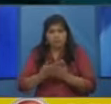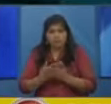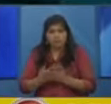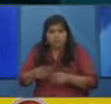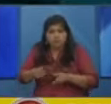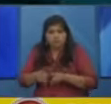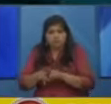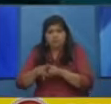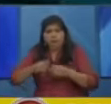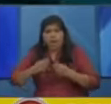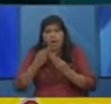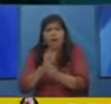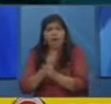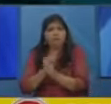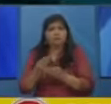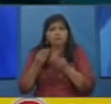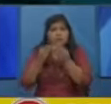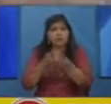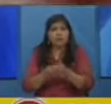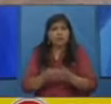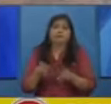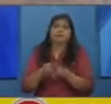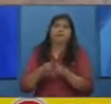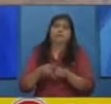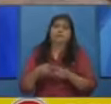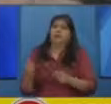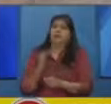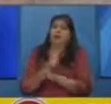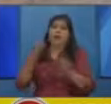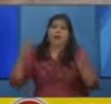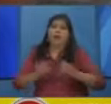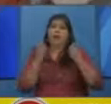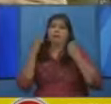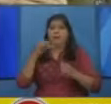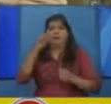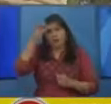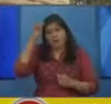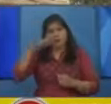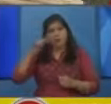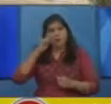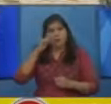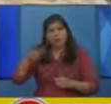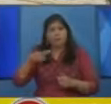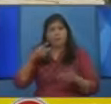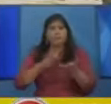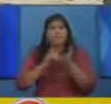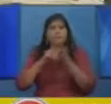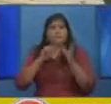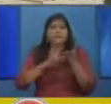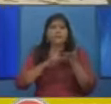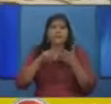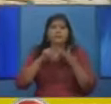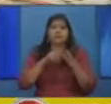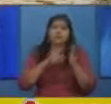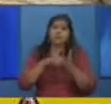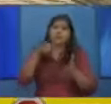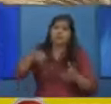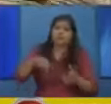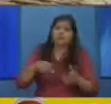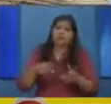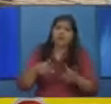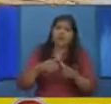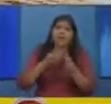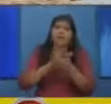प्रति समर्पित कर दिया। ऐसे ही कर्मठ लोगों में से एक है मंजूर अहमद अलाई। पहले मंजूर